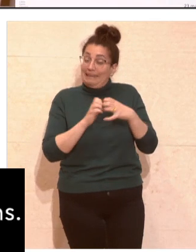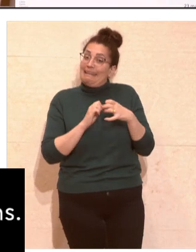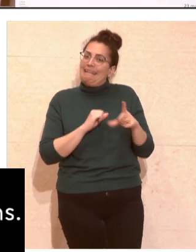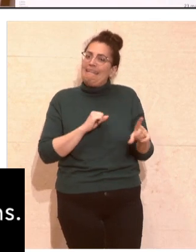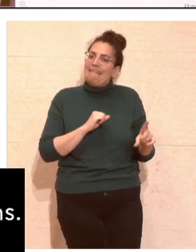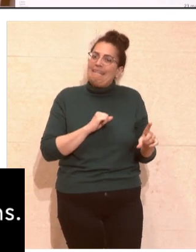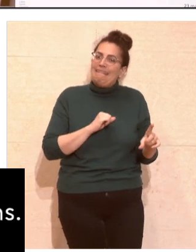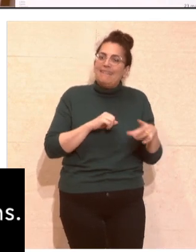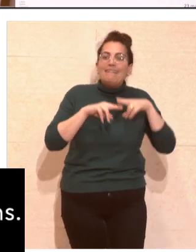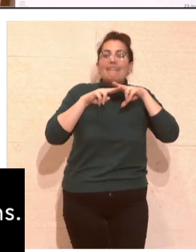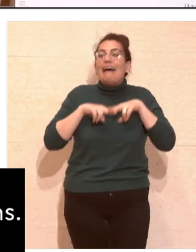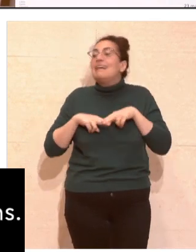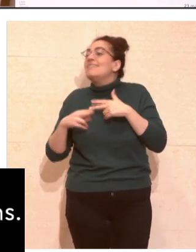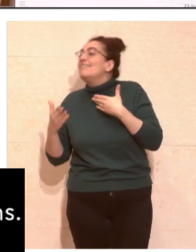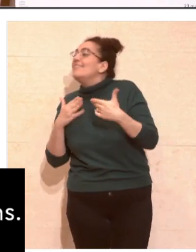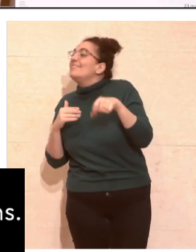que d'autres